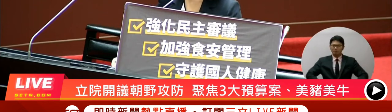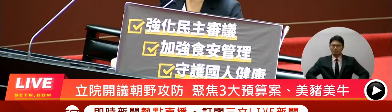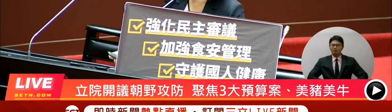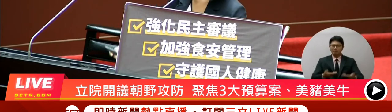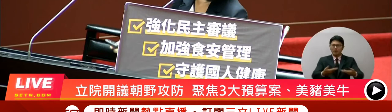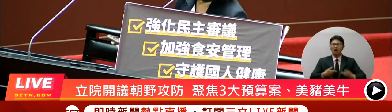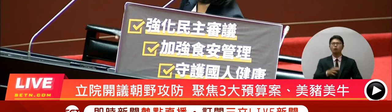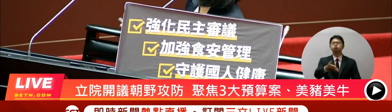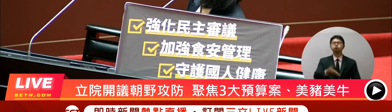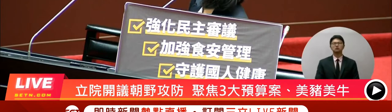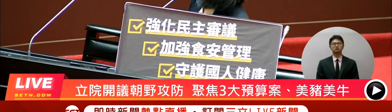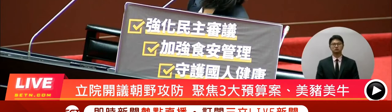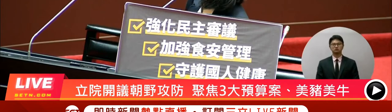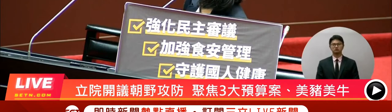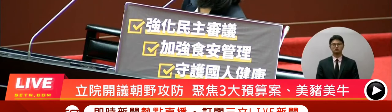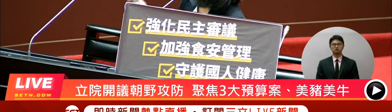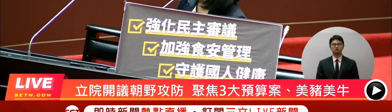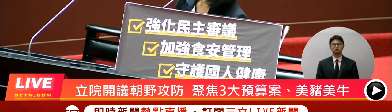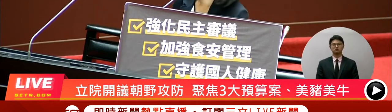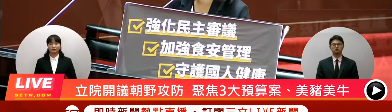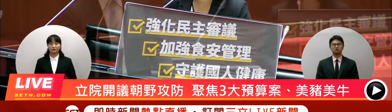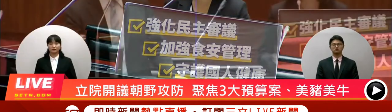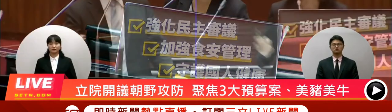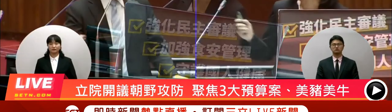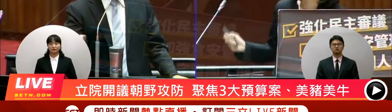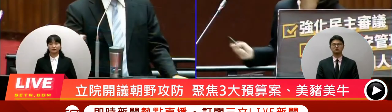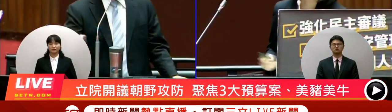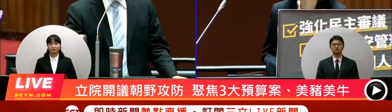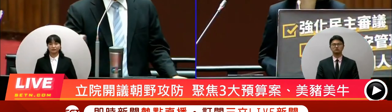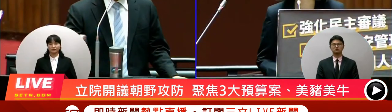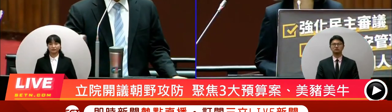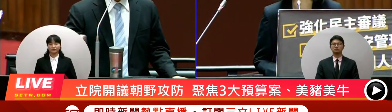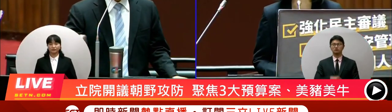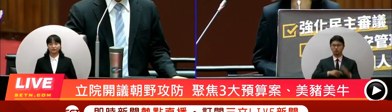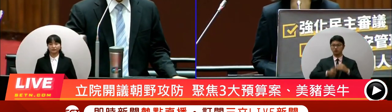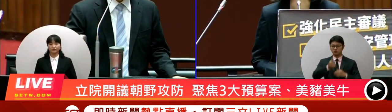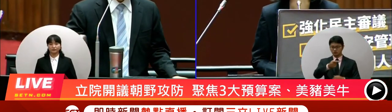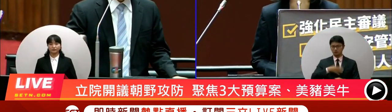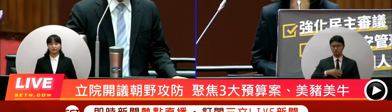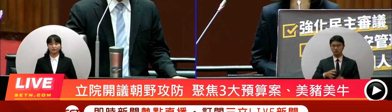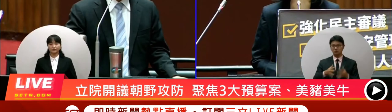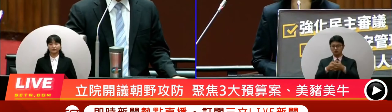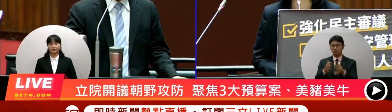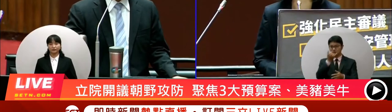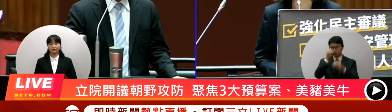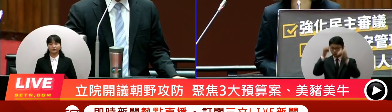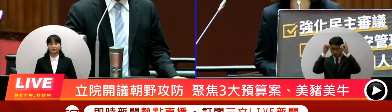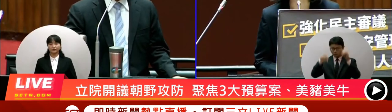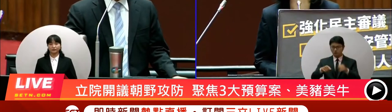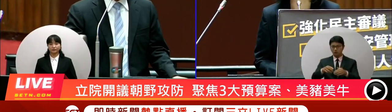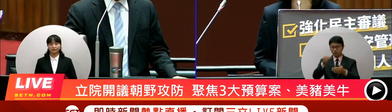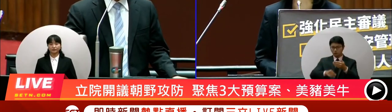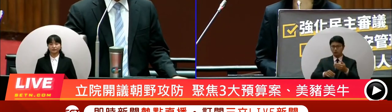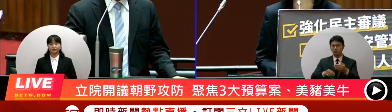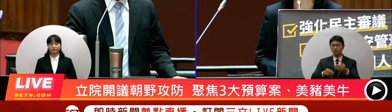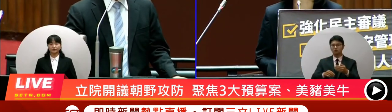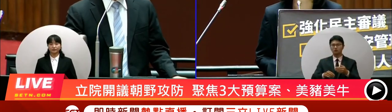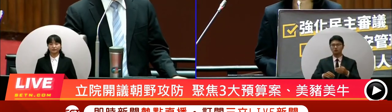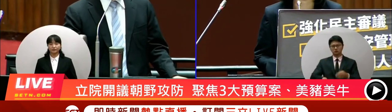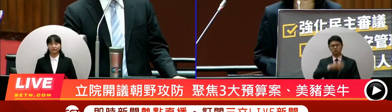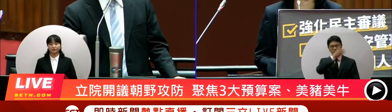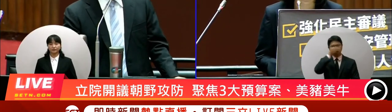我们也想知道说，我们可以看得到我想院长一定也知道说，我们这些跟美猪美牛相关开放的规定，其实都在7天内就草的上路，